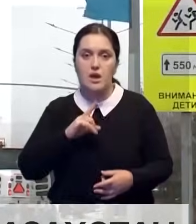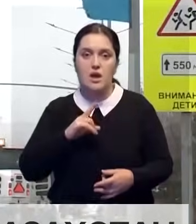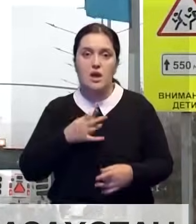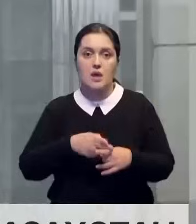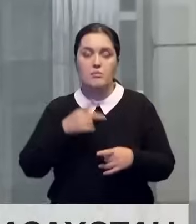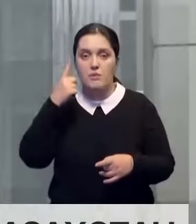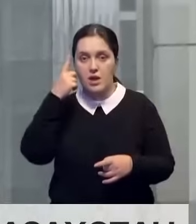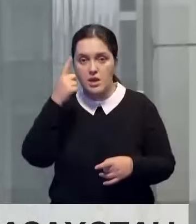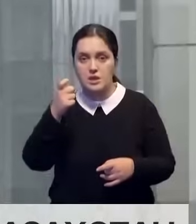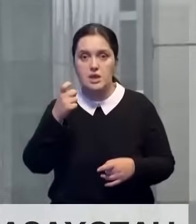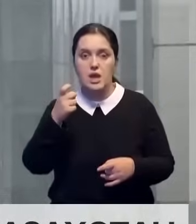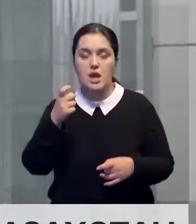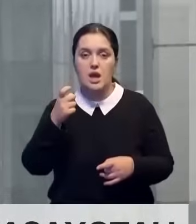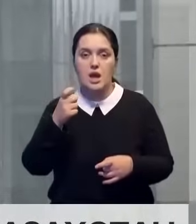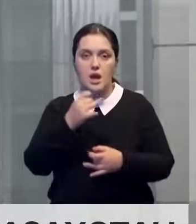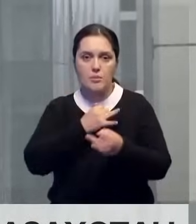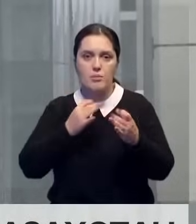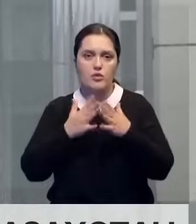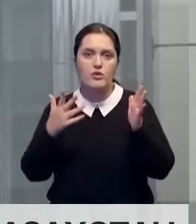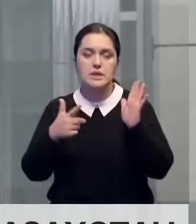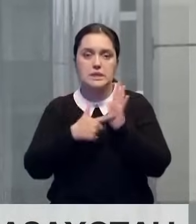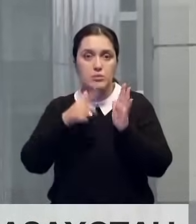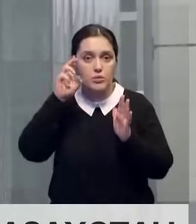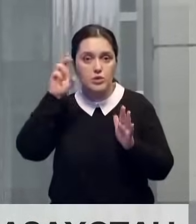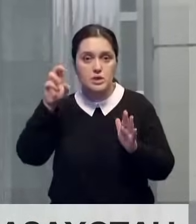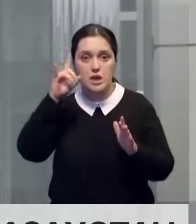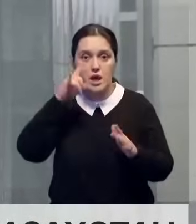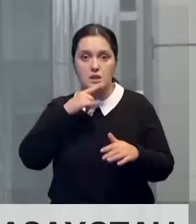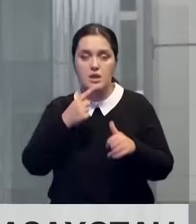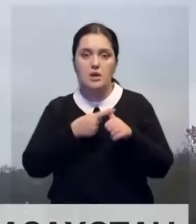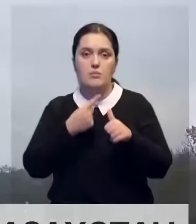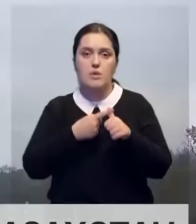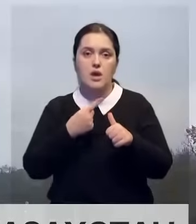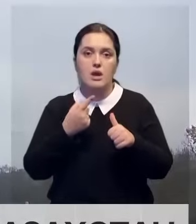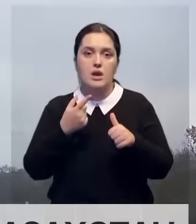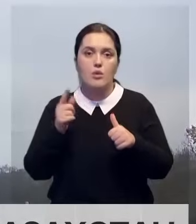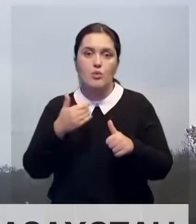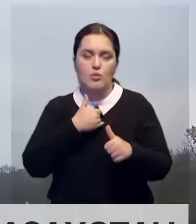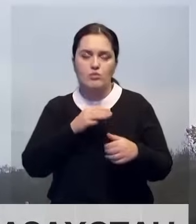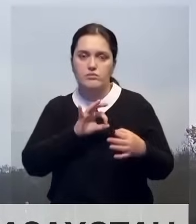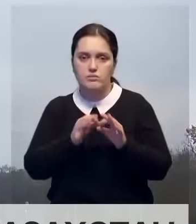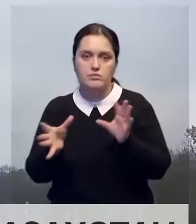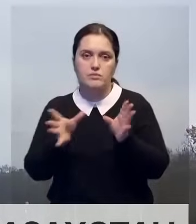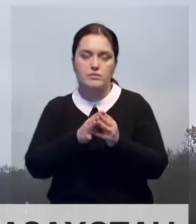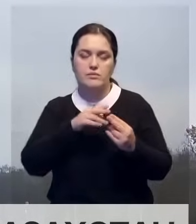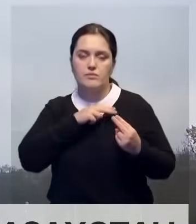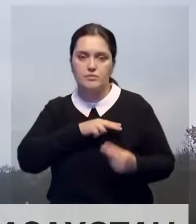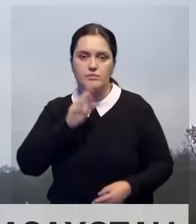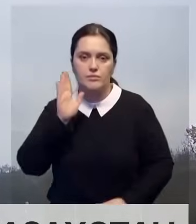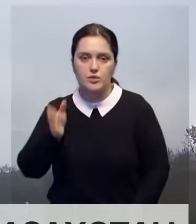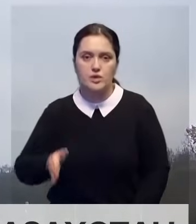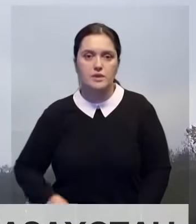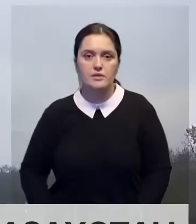Автор отмечает, в негласных обсуждениях лидеров «Большой семерки» Казахстан назван одной из немногих стран, с кем они намерены